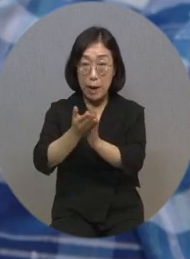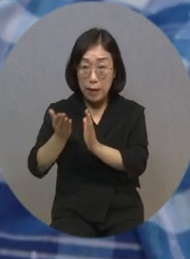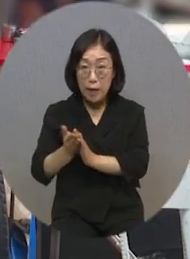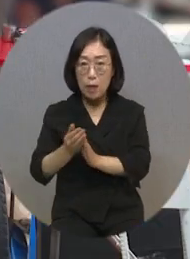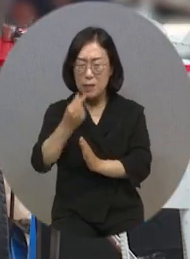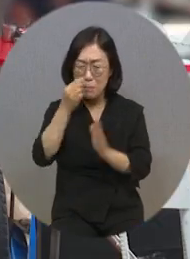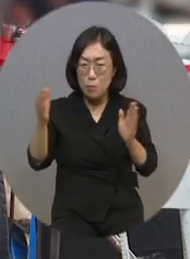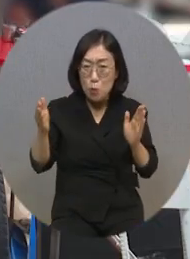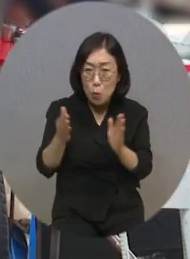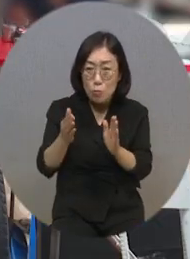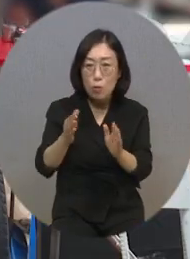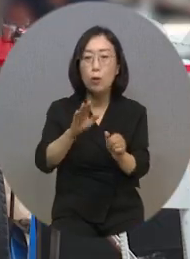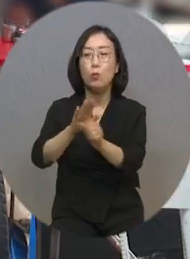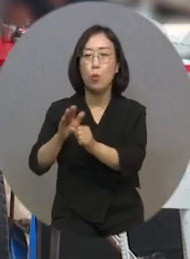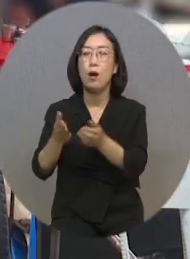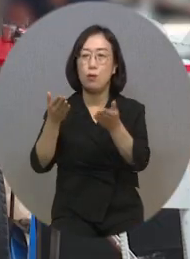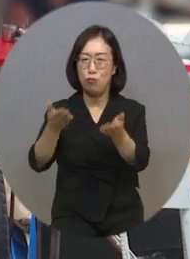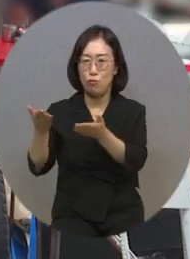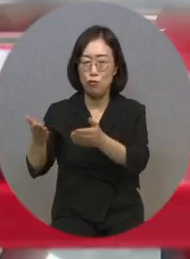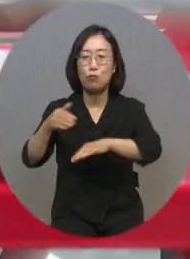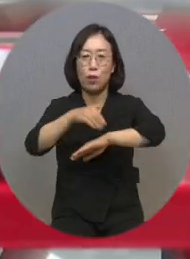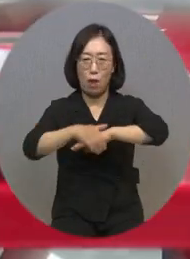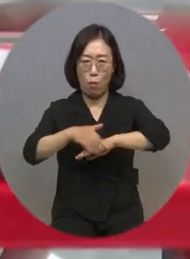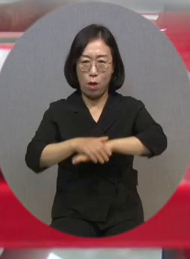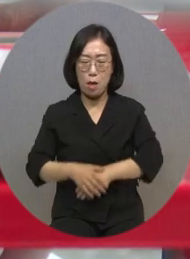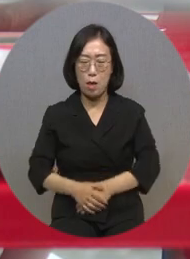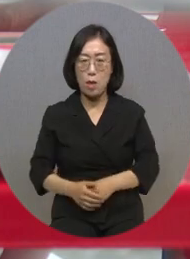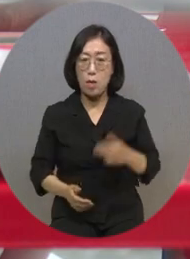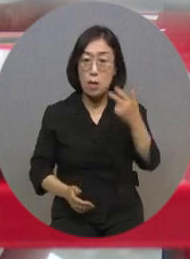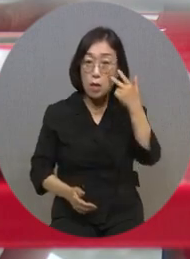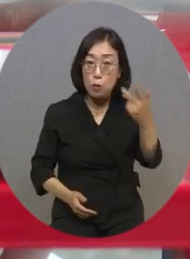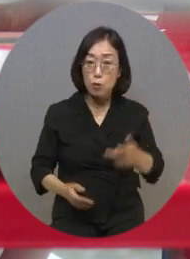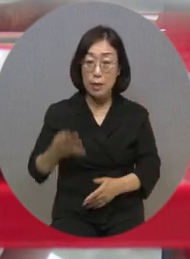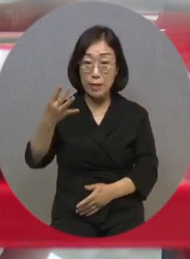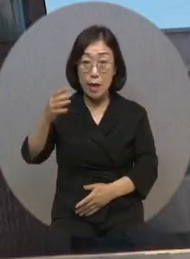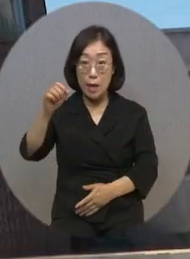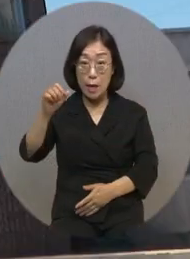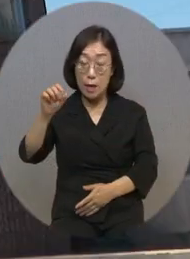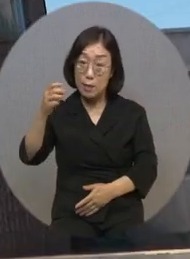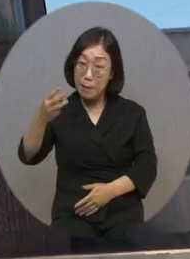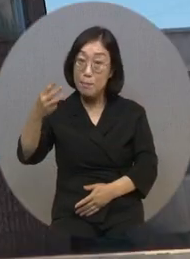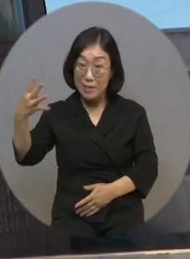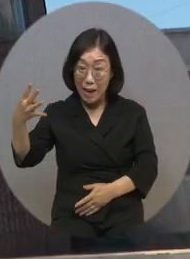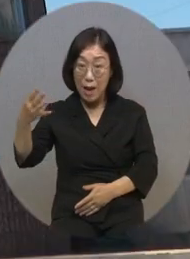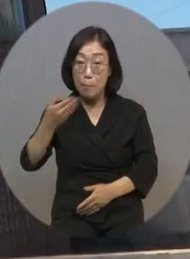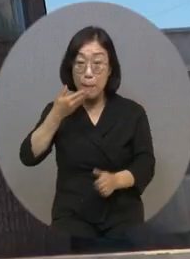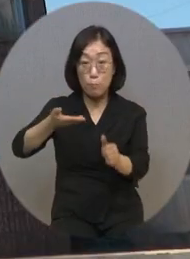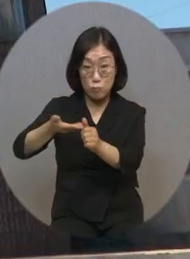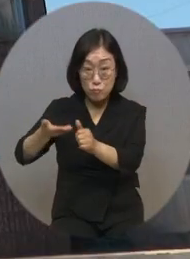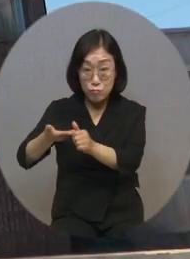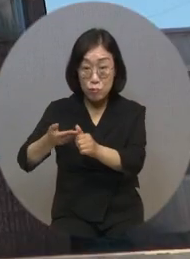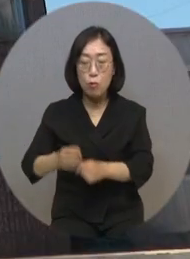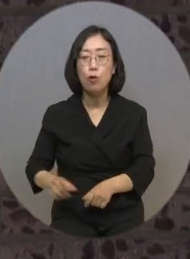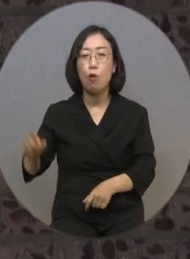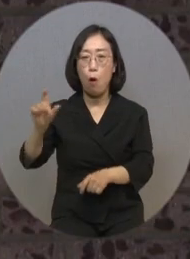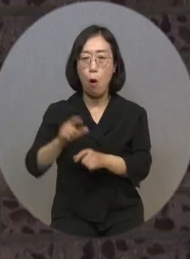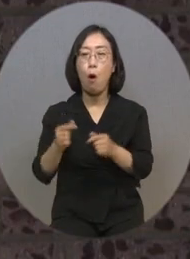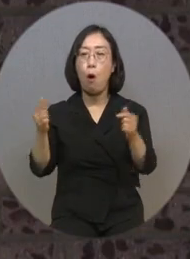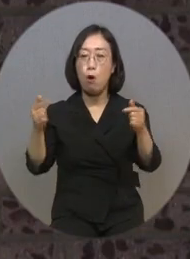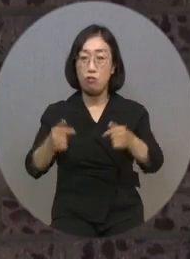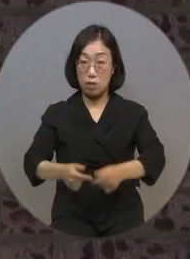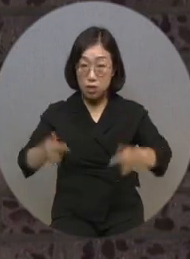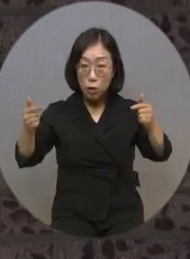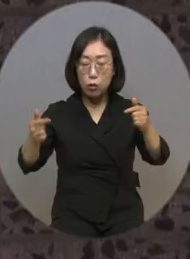강화합니다. 특히 주 3일에서 4일 동안 식사를 제공하는 경로당의 식사 제공 일수는 주